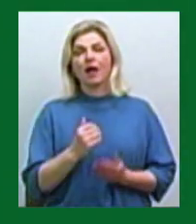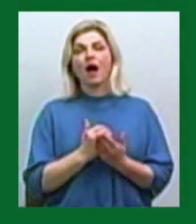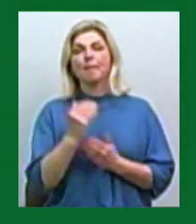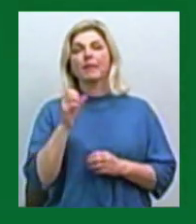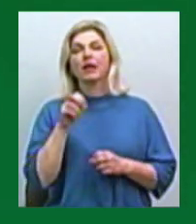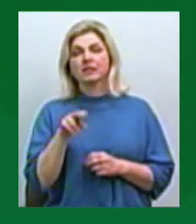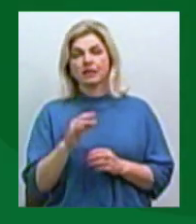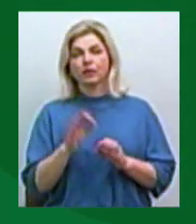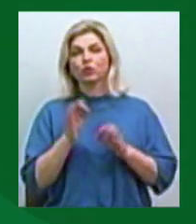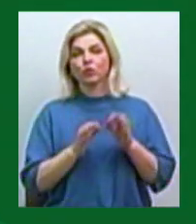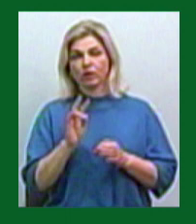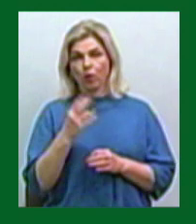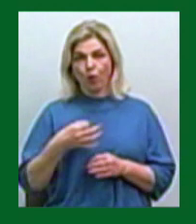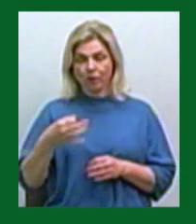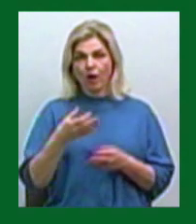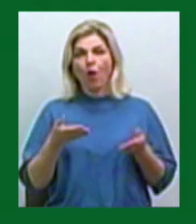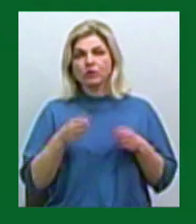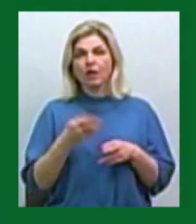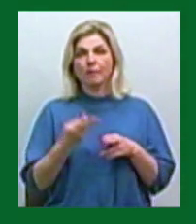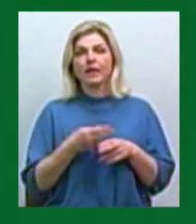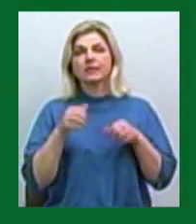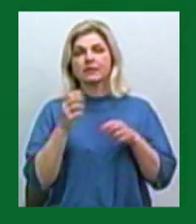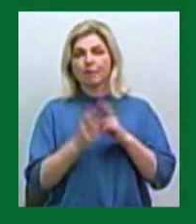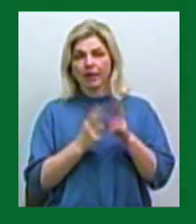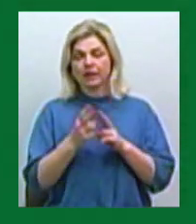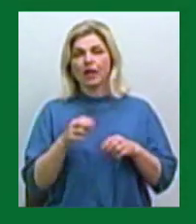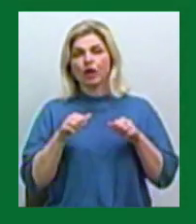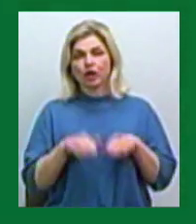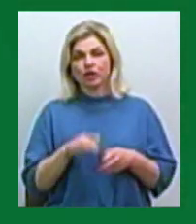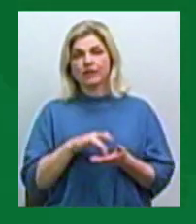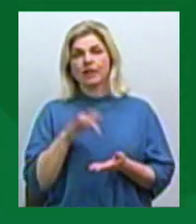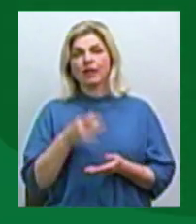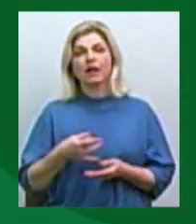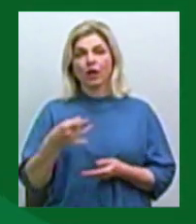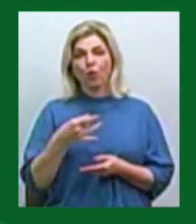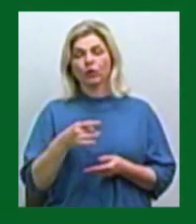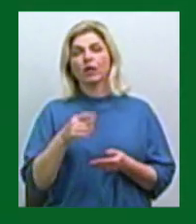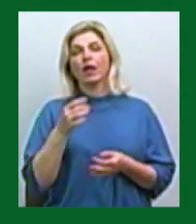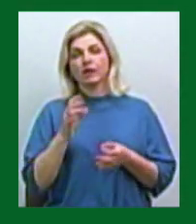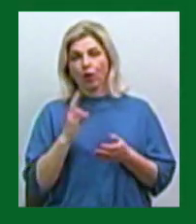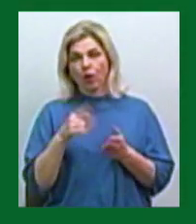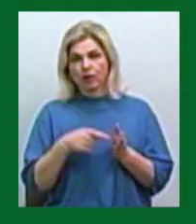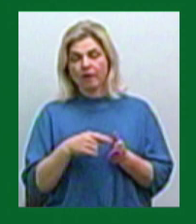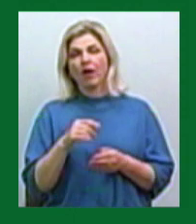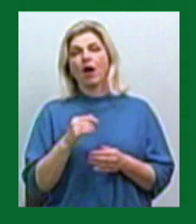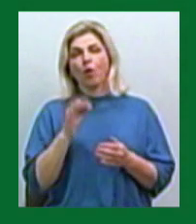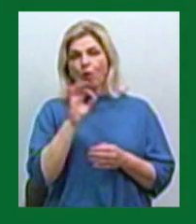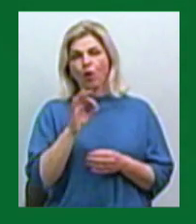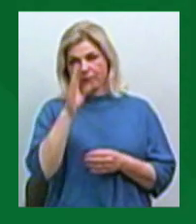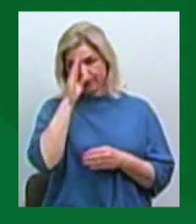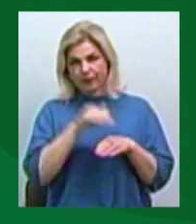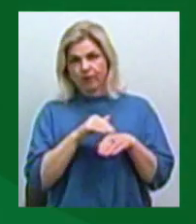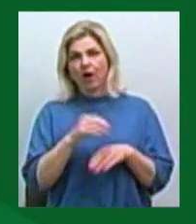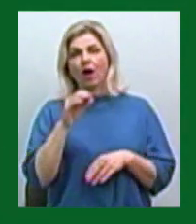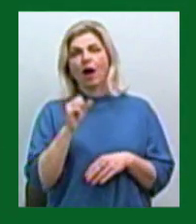Апеляційний суд Миколаївської області залишив без змін рішення Центрального районного суду Миколаєва в справі Апті Іслангірієва. Тримання під вартою